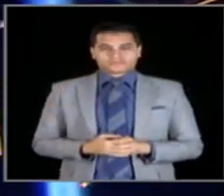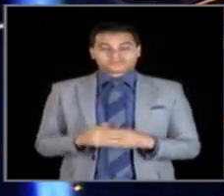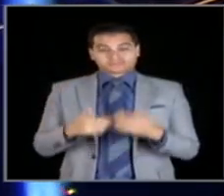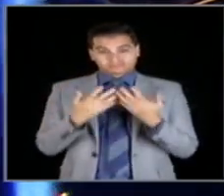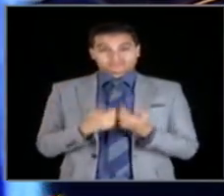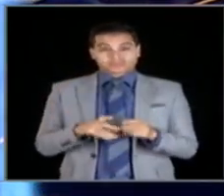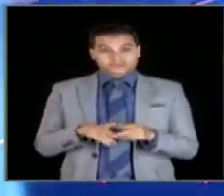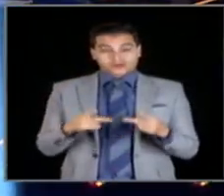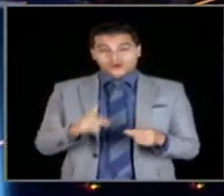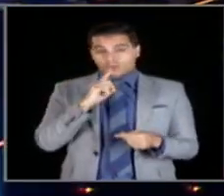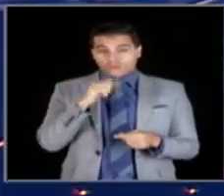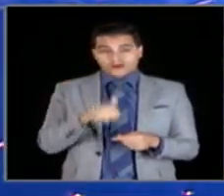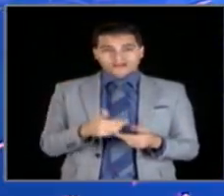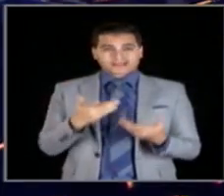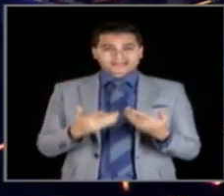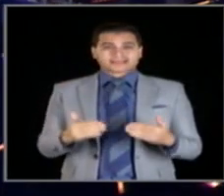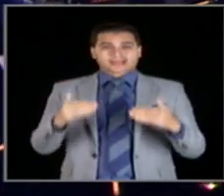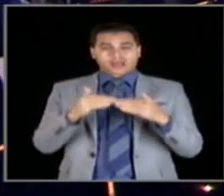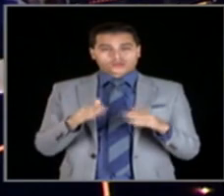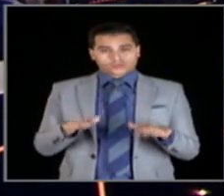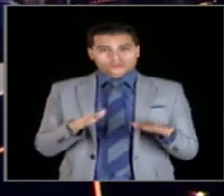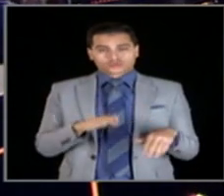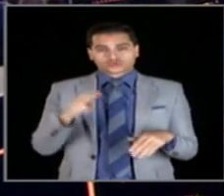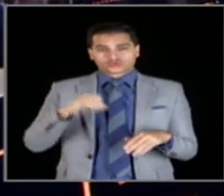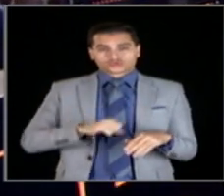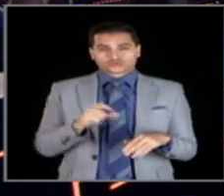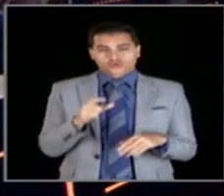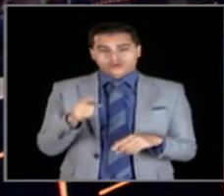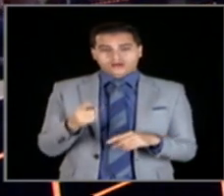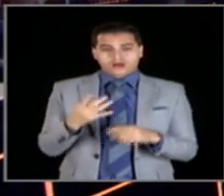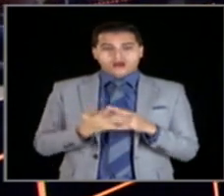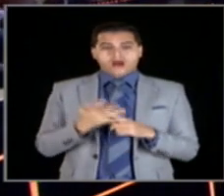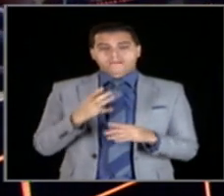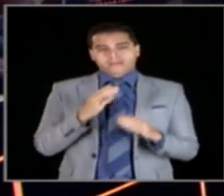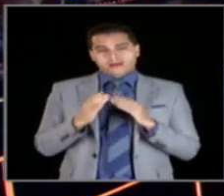النتيجة اتغيرت ولكن ما زال التعادل. جون عندك